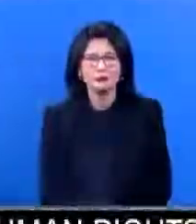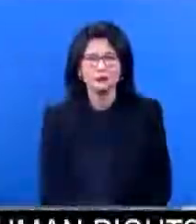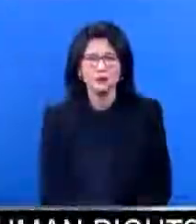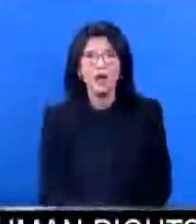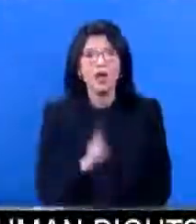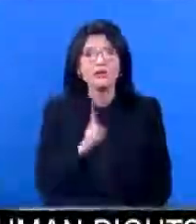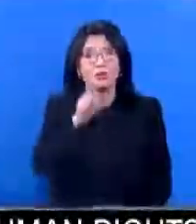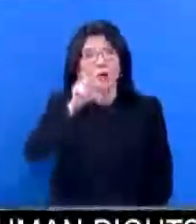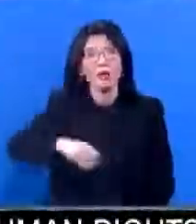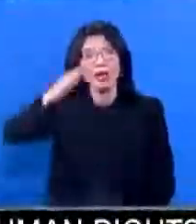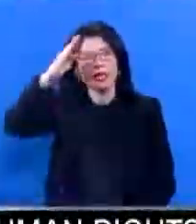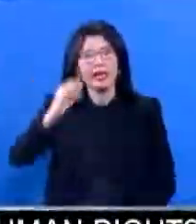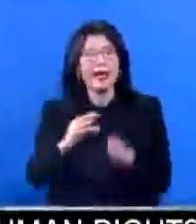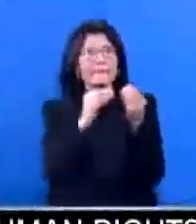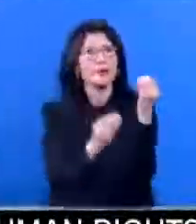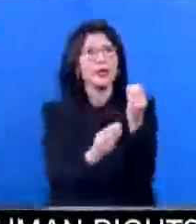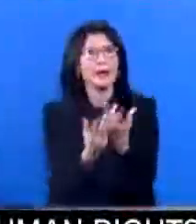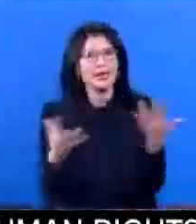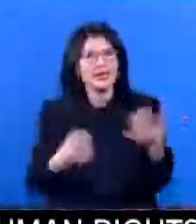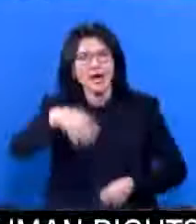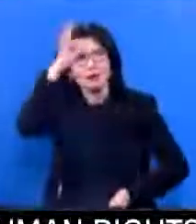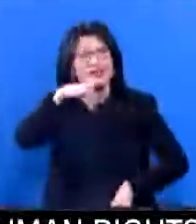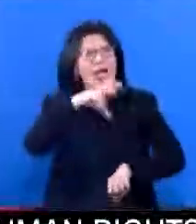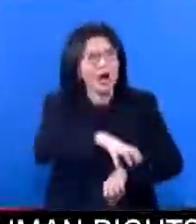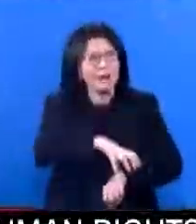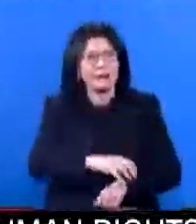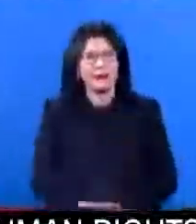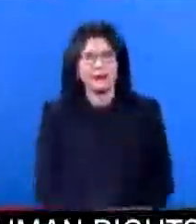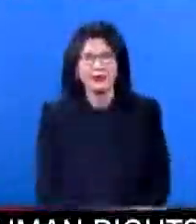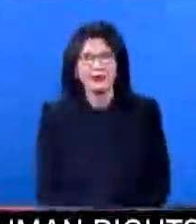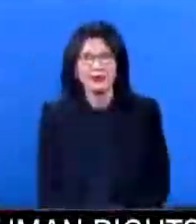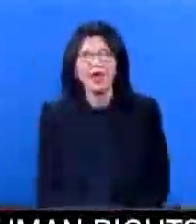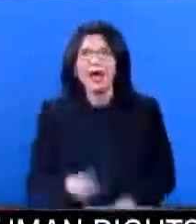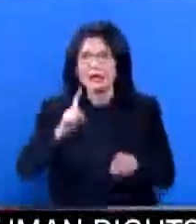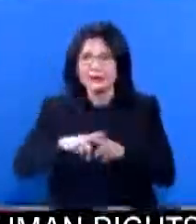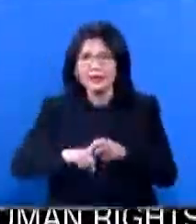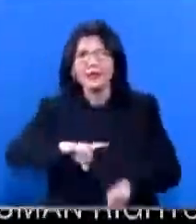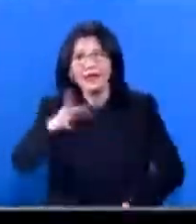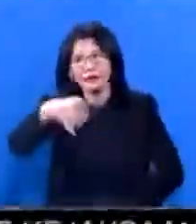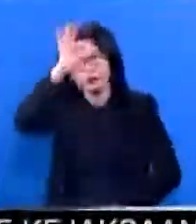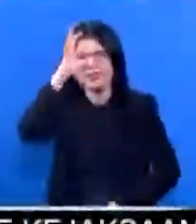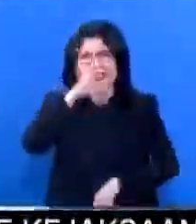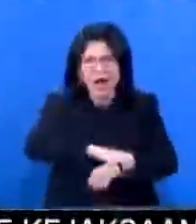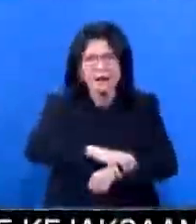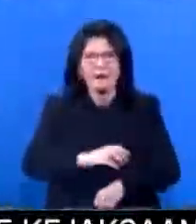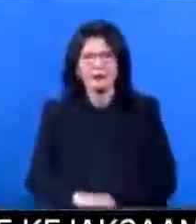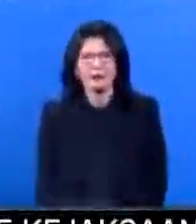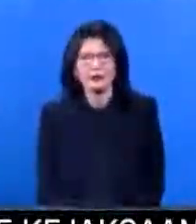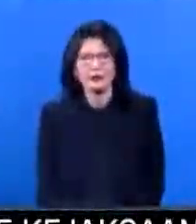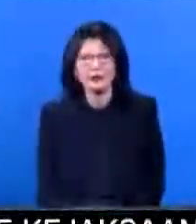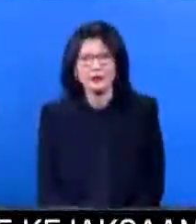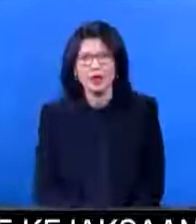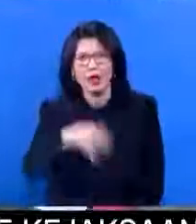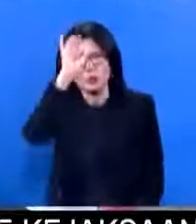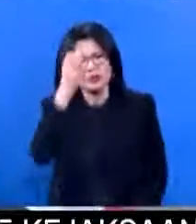Seorang pria yang mengaku perwakilan massa ditahan polisi. Berikutnya sejumlah rekannya juga ikut ditahan. Meski polisi